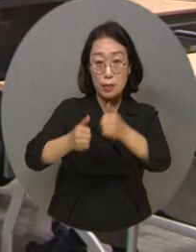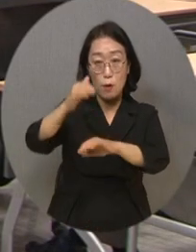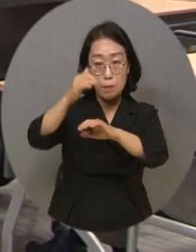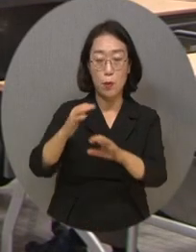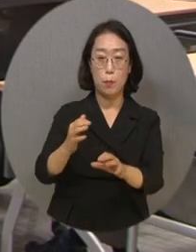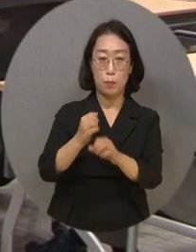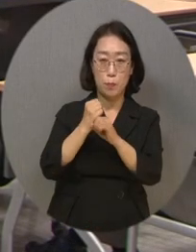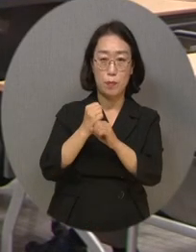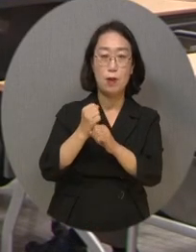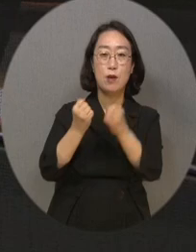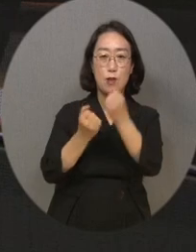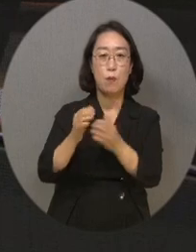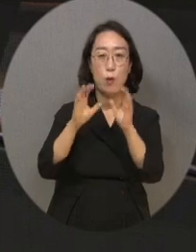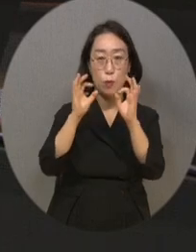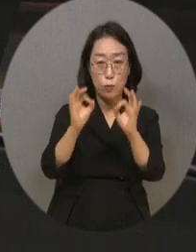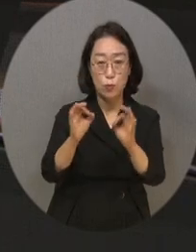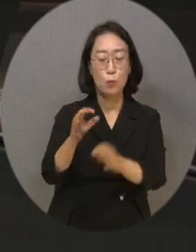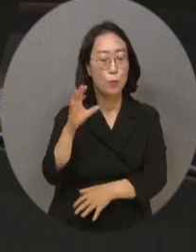내용을 경청합니다.